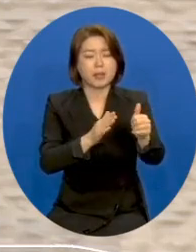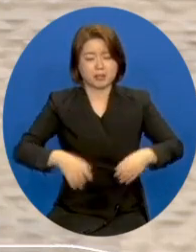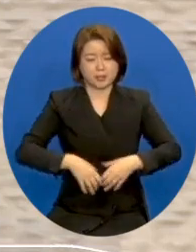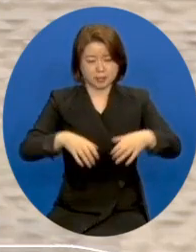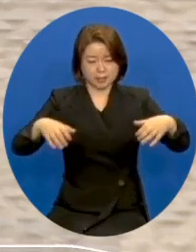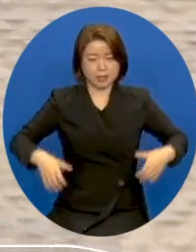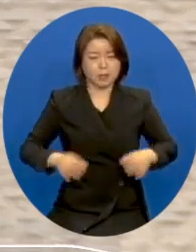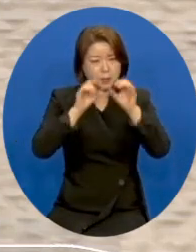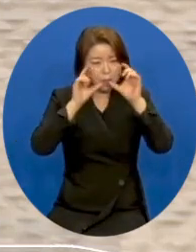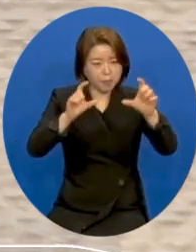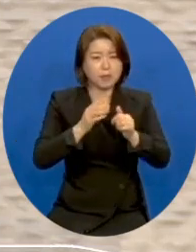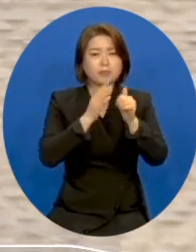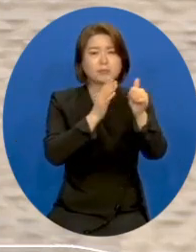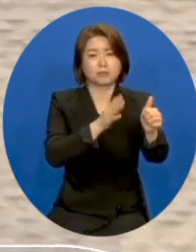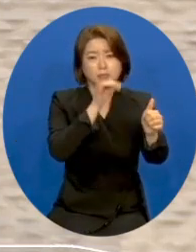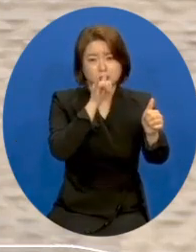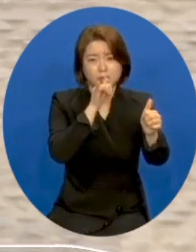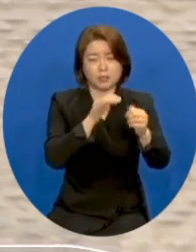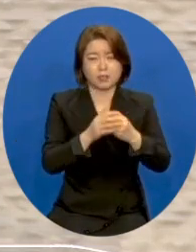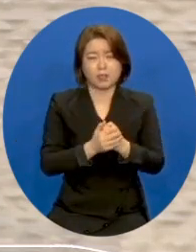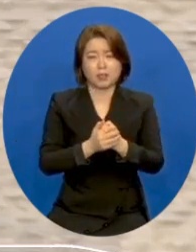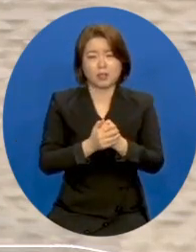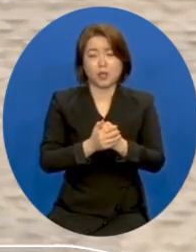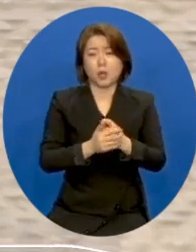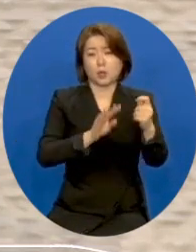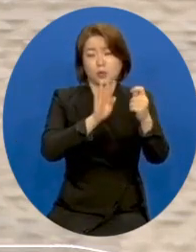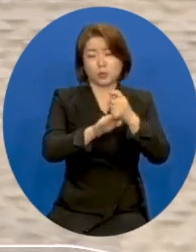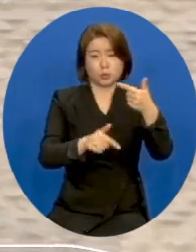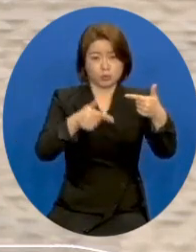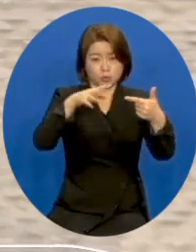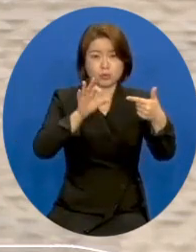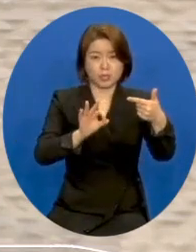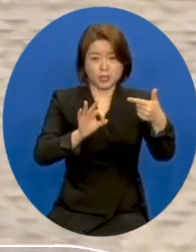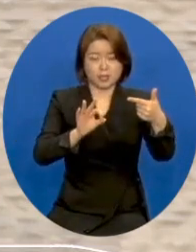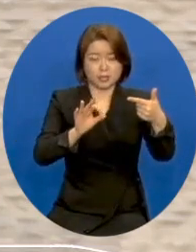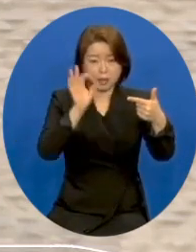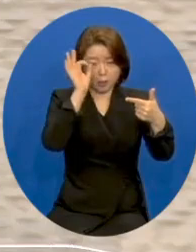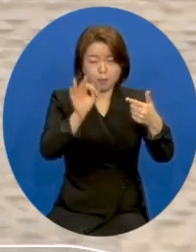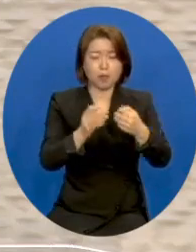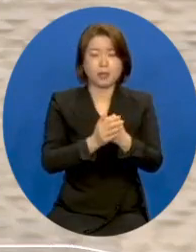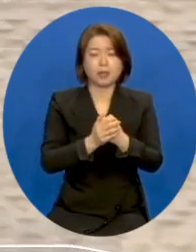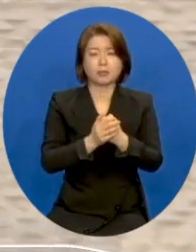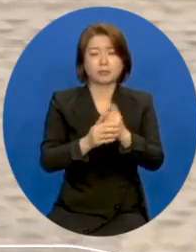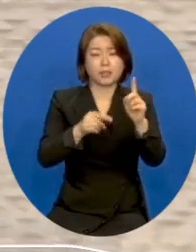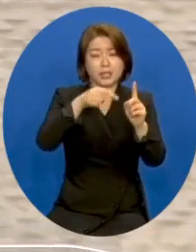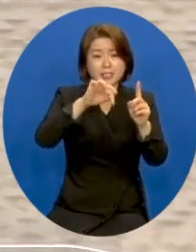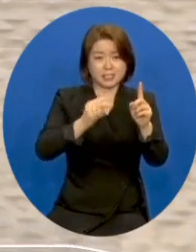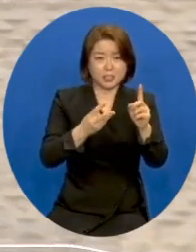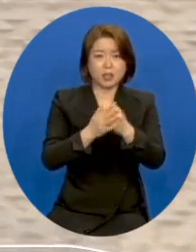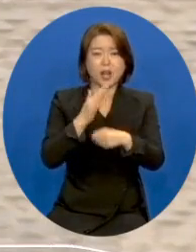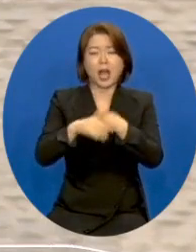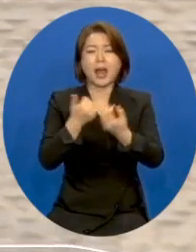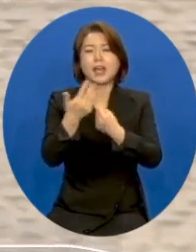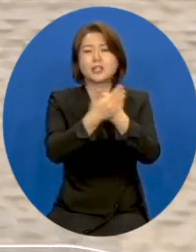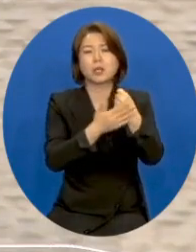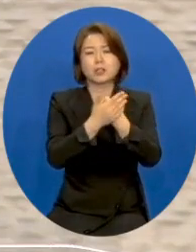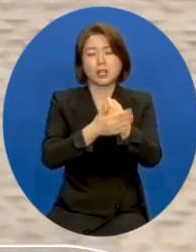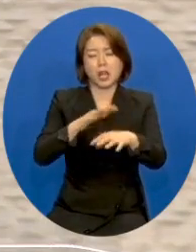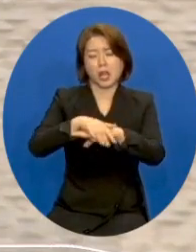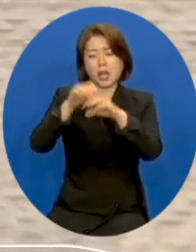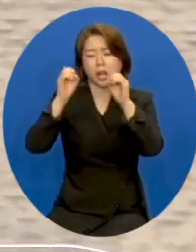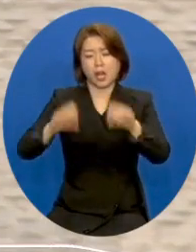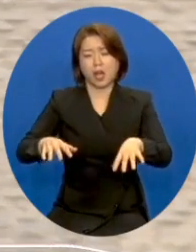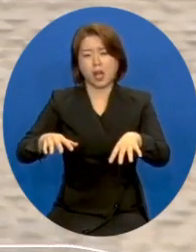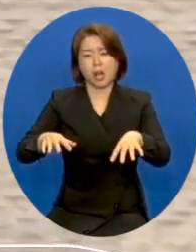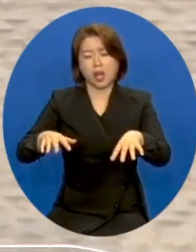담대하게 권했습니다. 고린도후서 6장에 들어와서 사도 바울은 1절에 하나님의 은혜를 헛되이